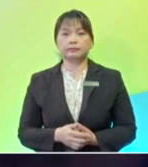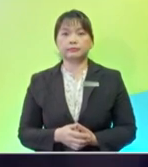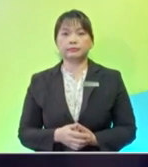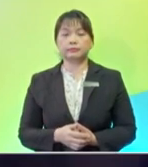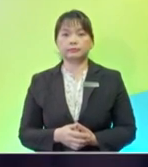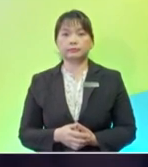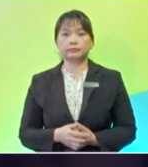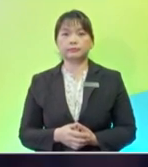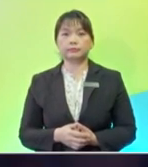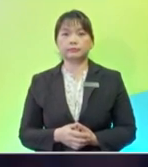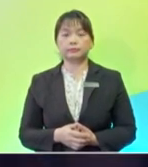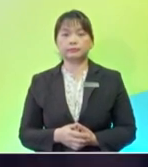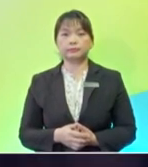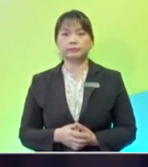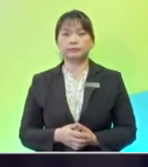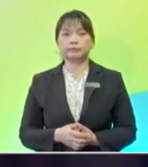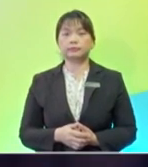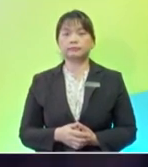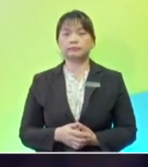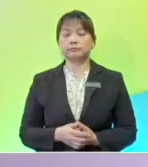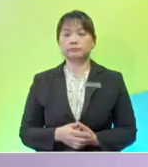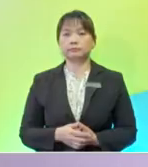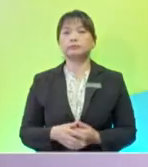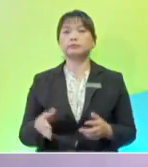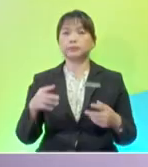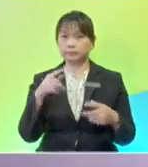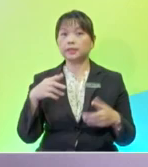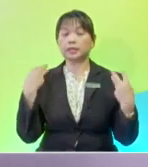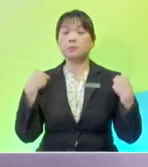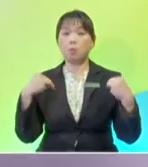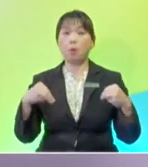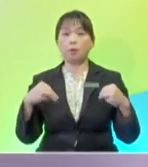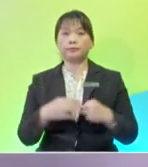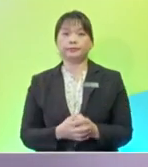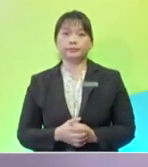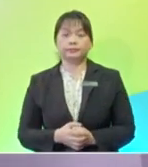pernah berada dalam situasi ini berada di pasar aja